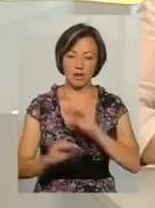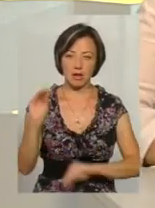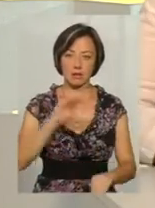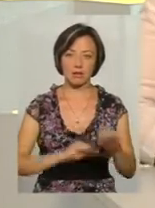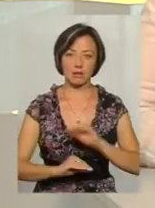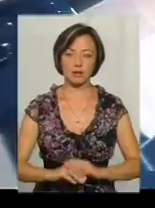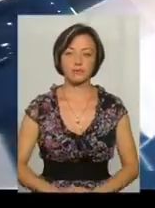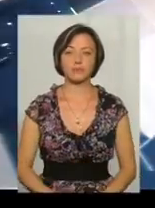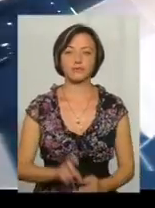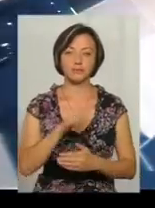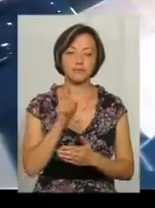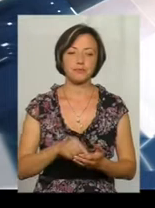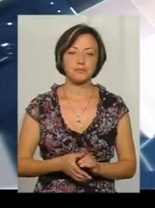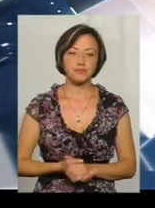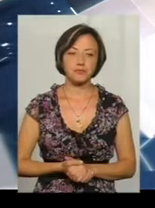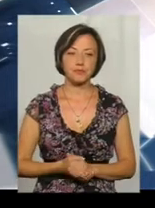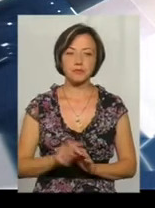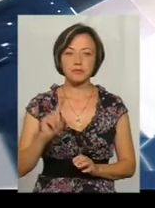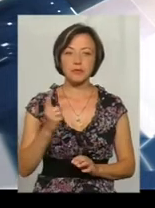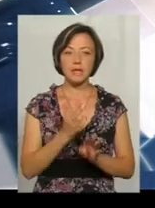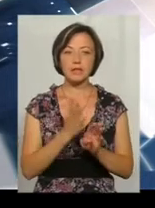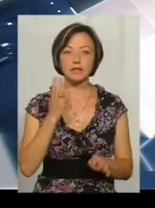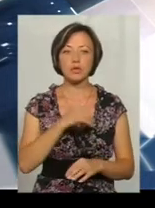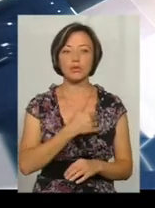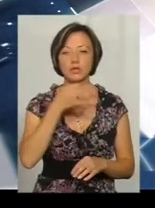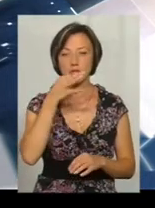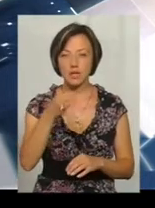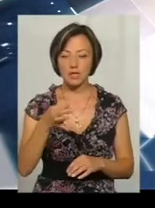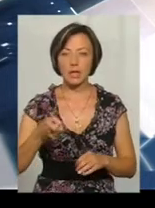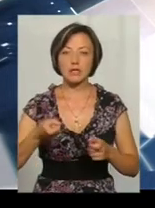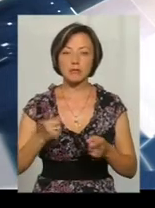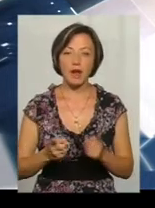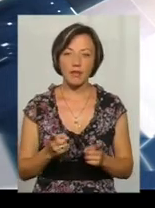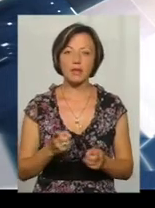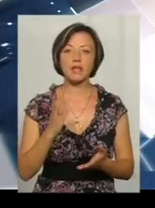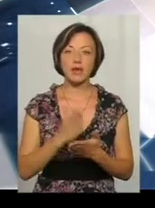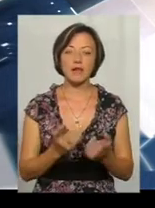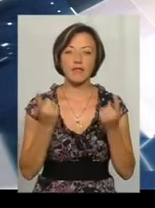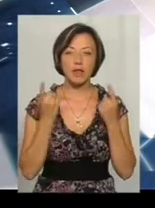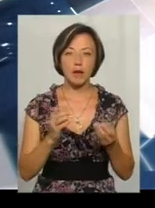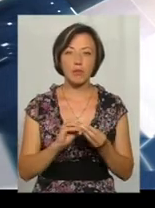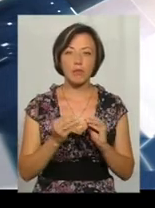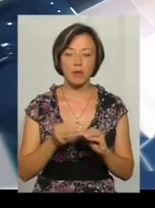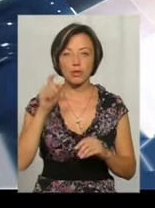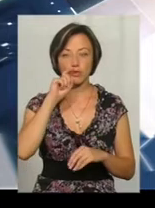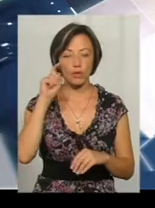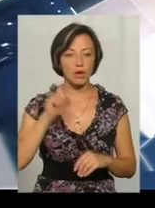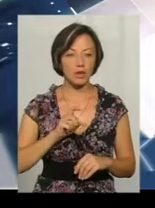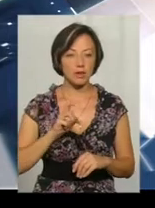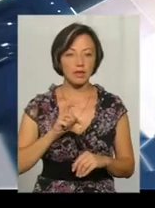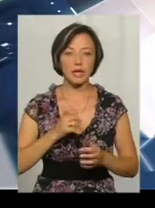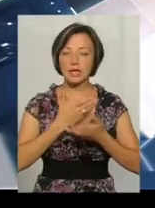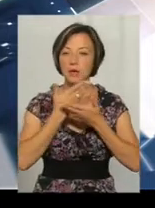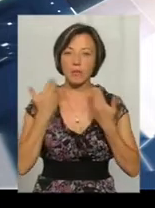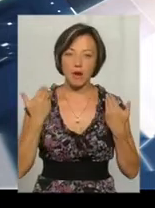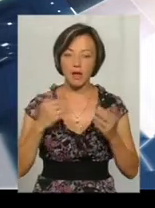складений? Ну, перш за все, я хочу зазначити, що насправді є велика проблема, що в Україні